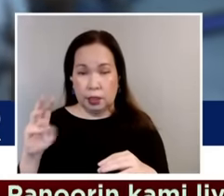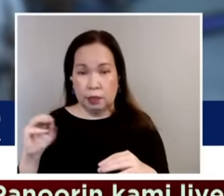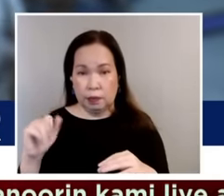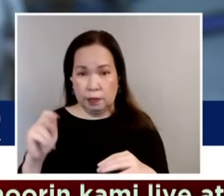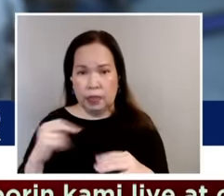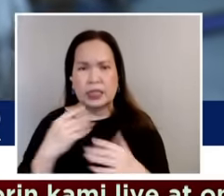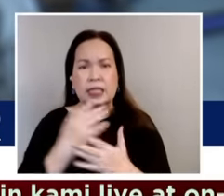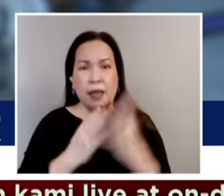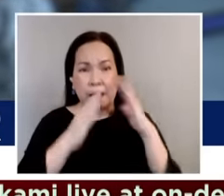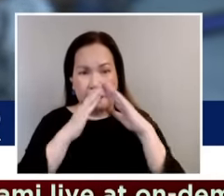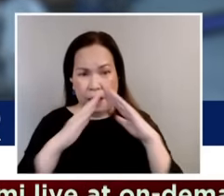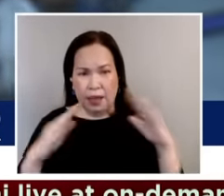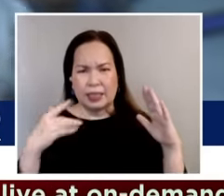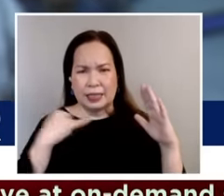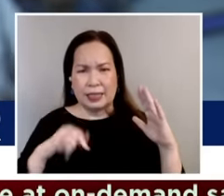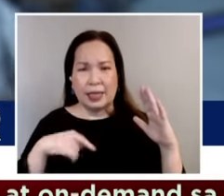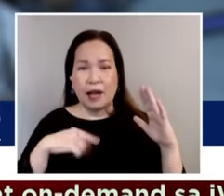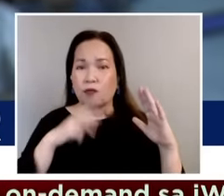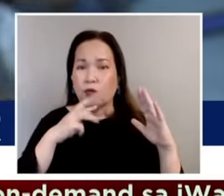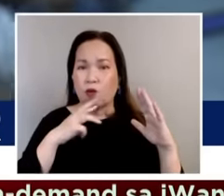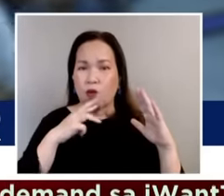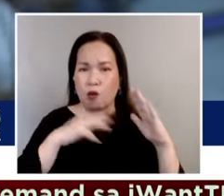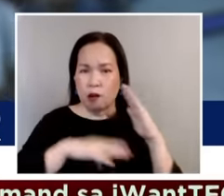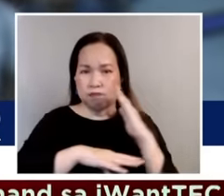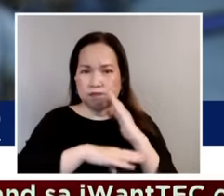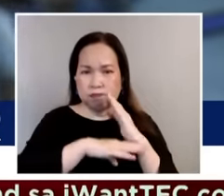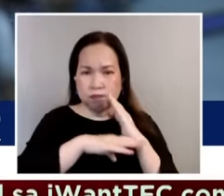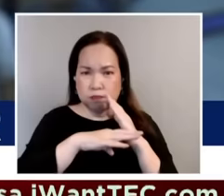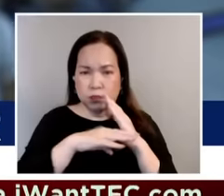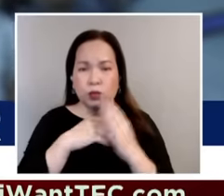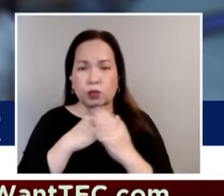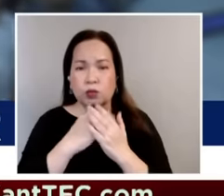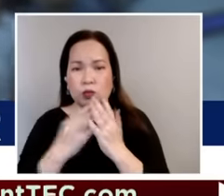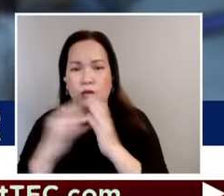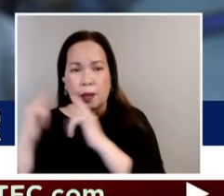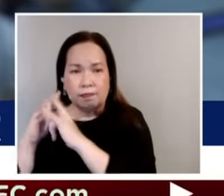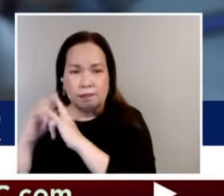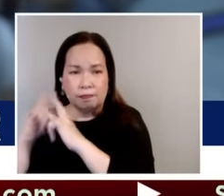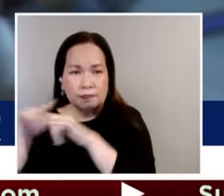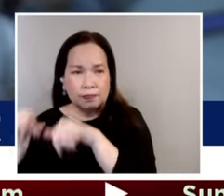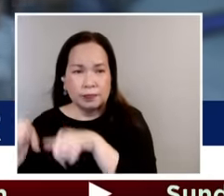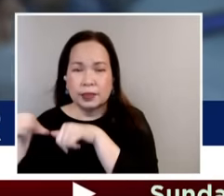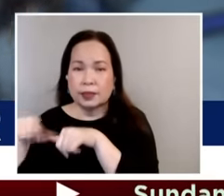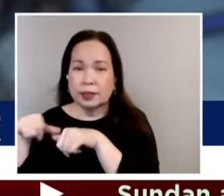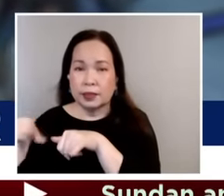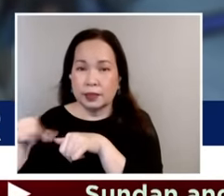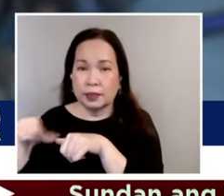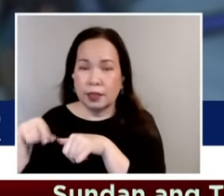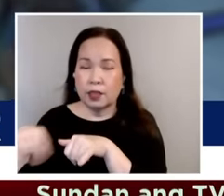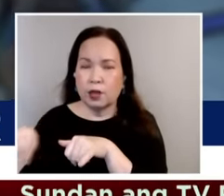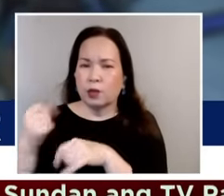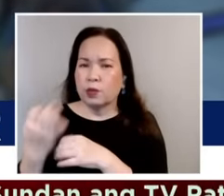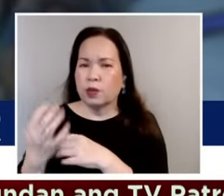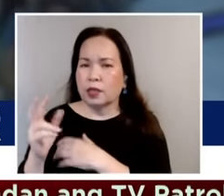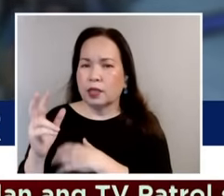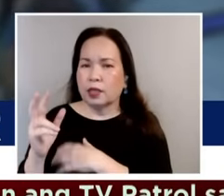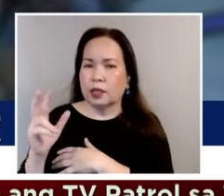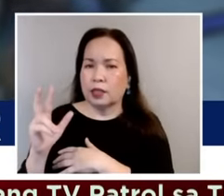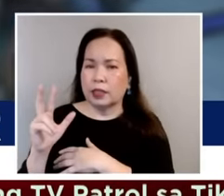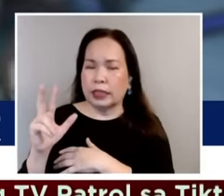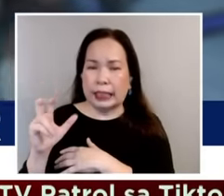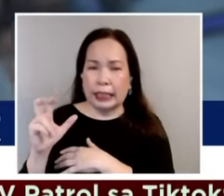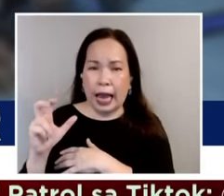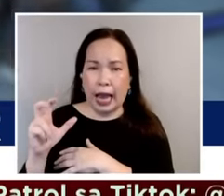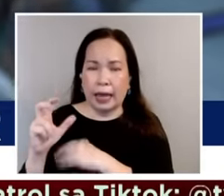sa loob. Kung kaya nananatili pa rin sa mga modular tents dito sa Kapitolyo ang higit 300